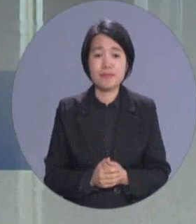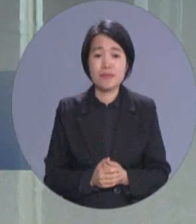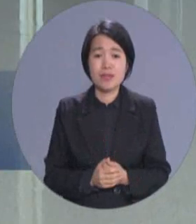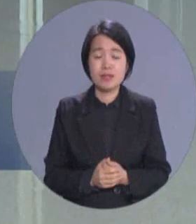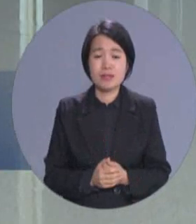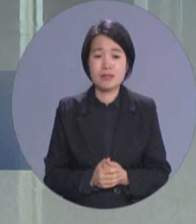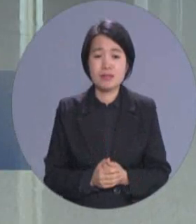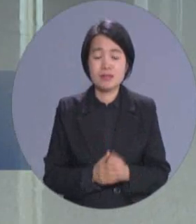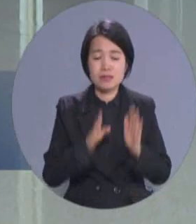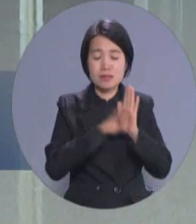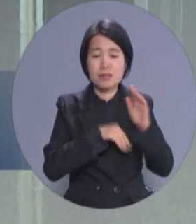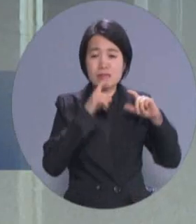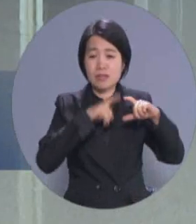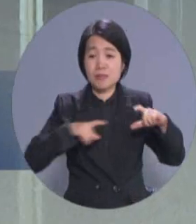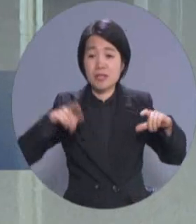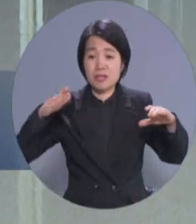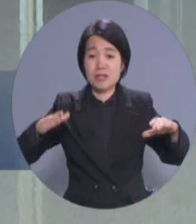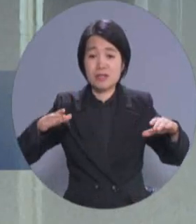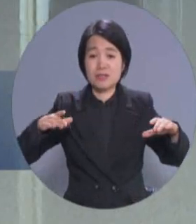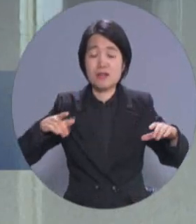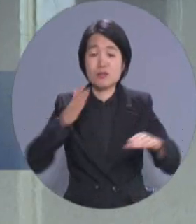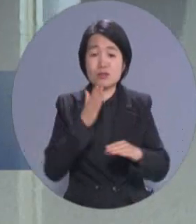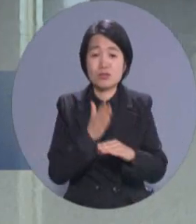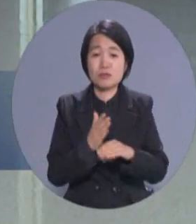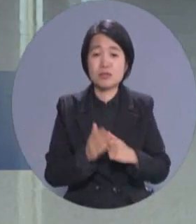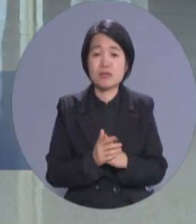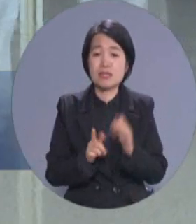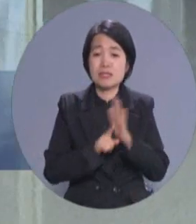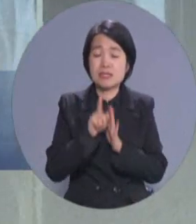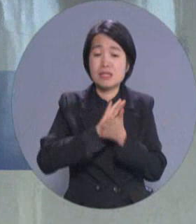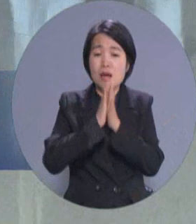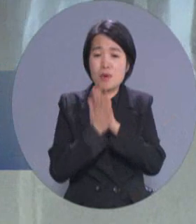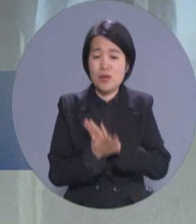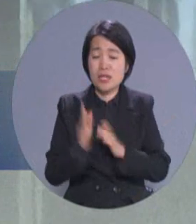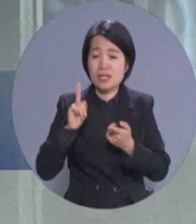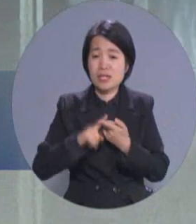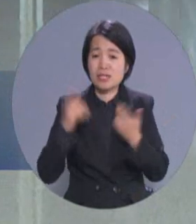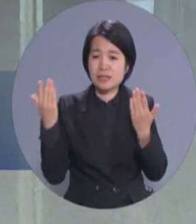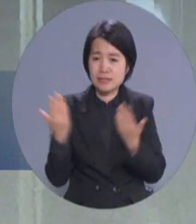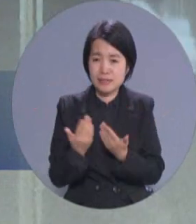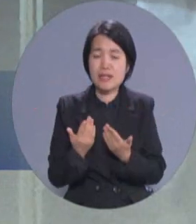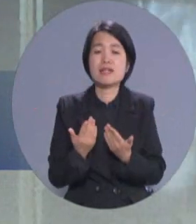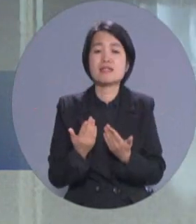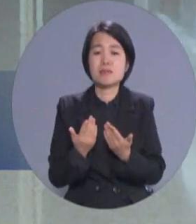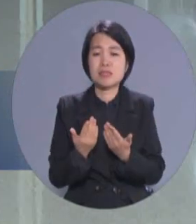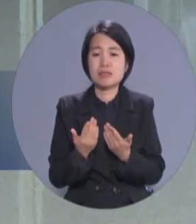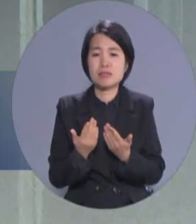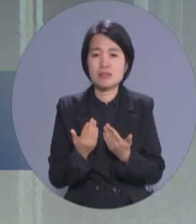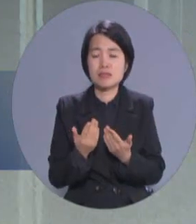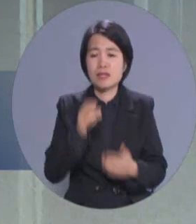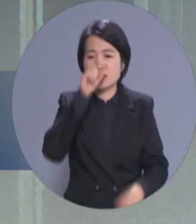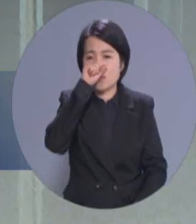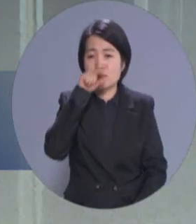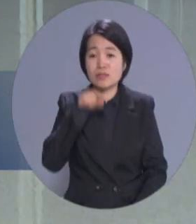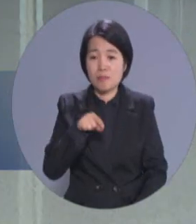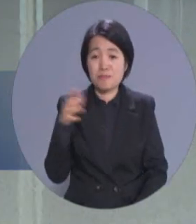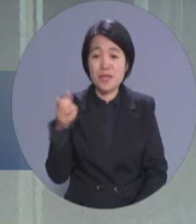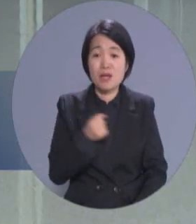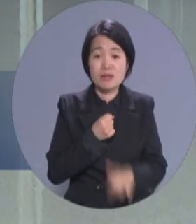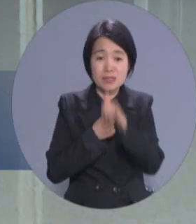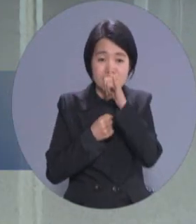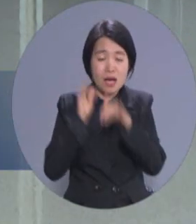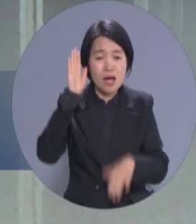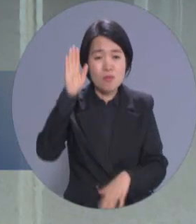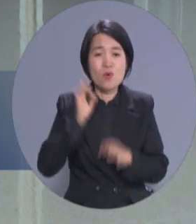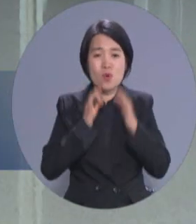이런 남해안을 중심으로 해서 기후변화에 대한 얼마만큼의 큰 장점이 있고 또 앞으로